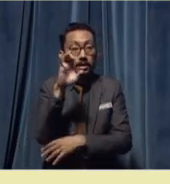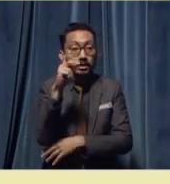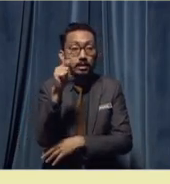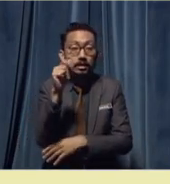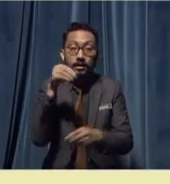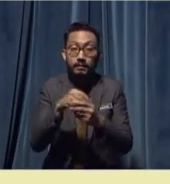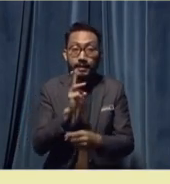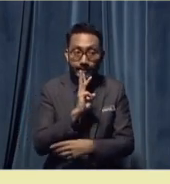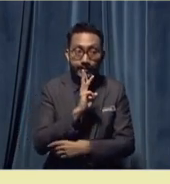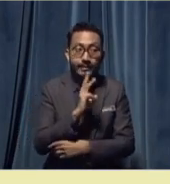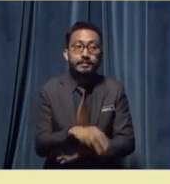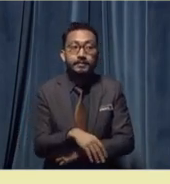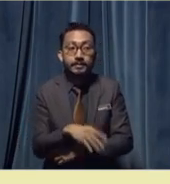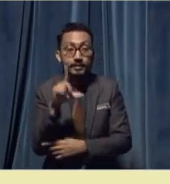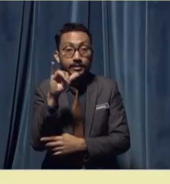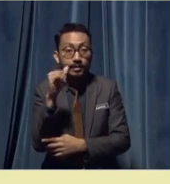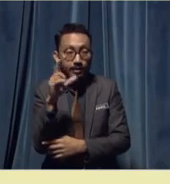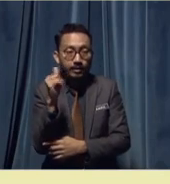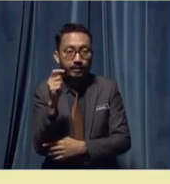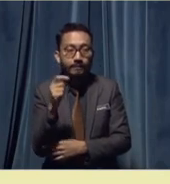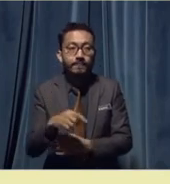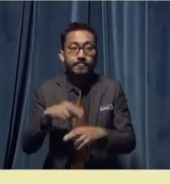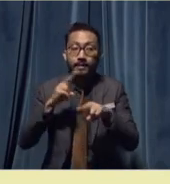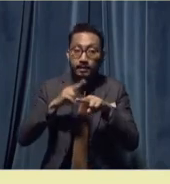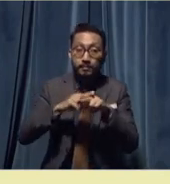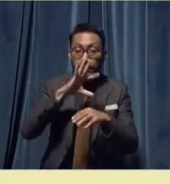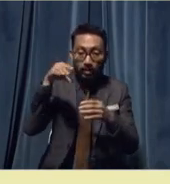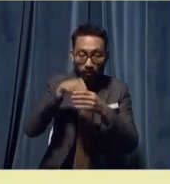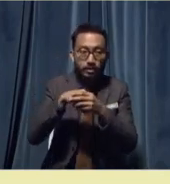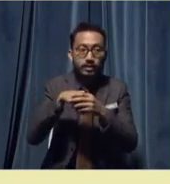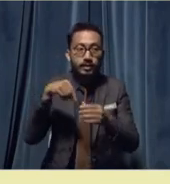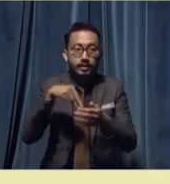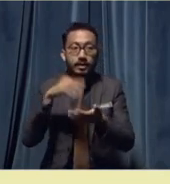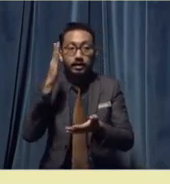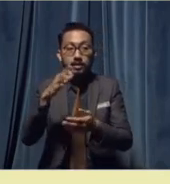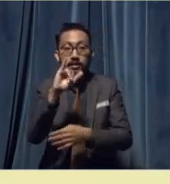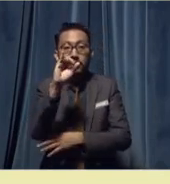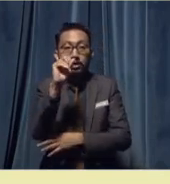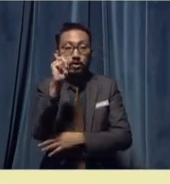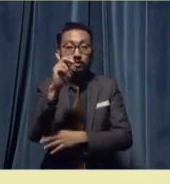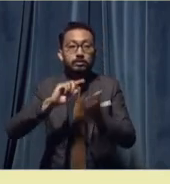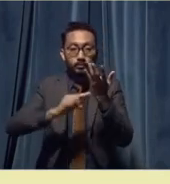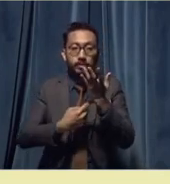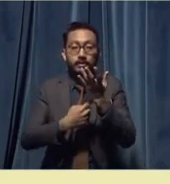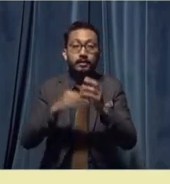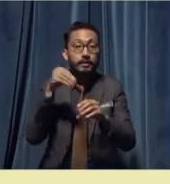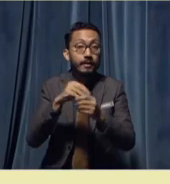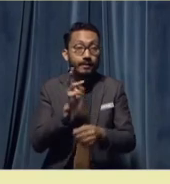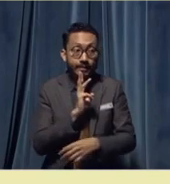akan mengayun semula dalam air. Maka, deterjen masih